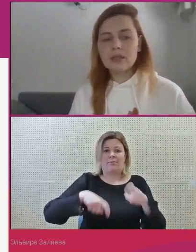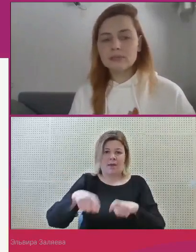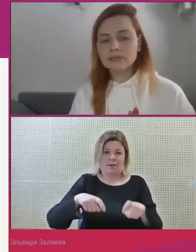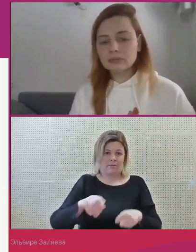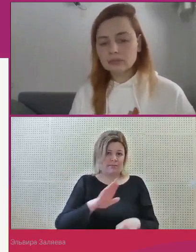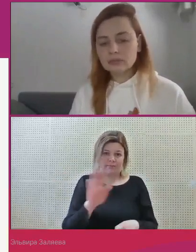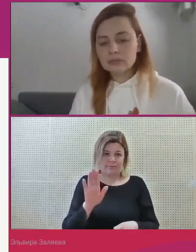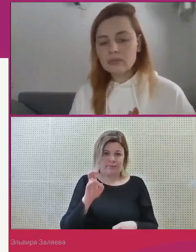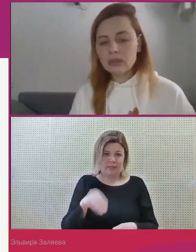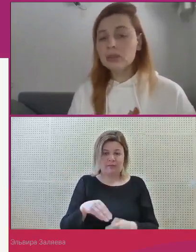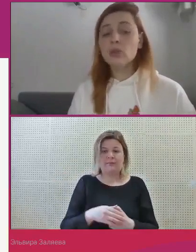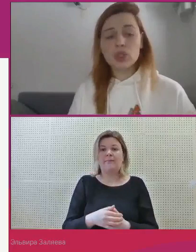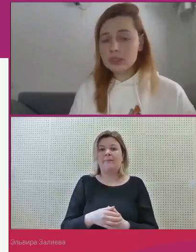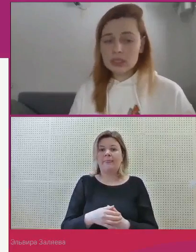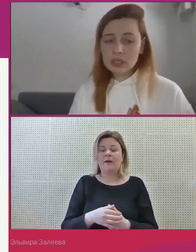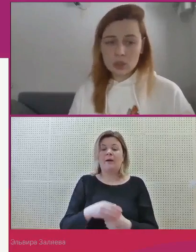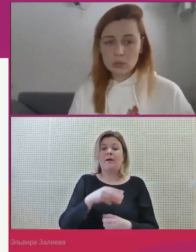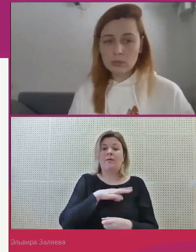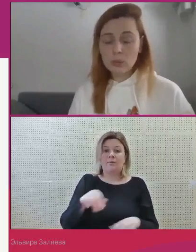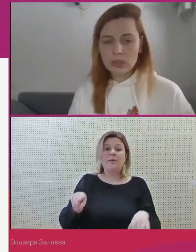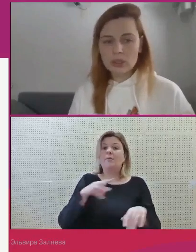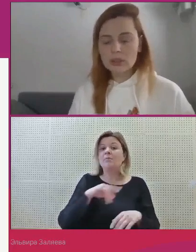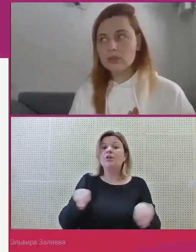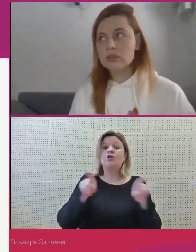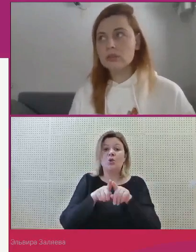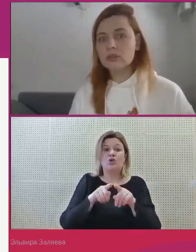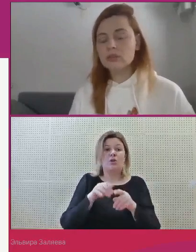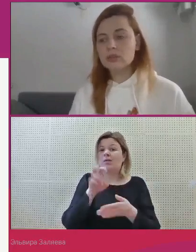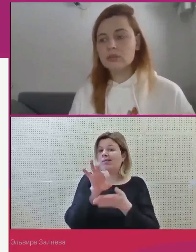И мы тоже не сразу поняли